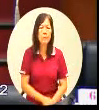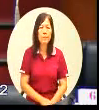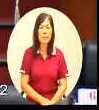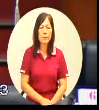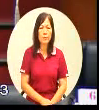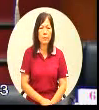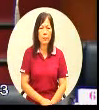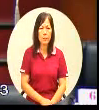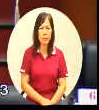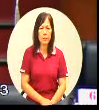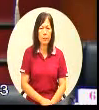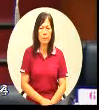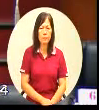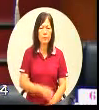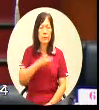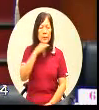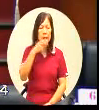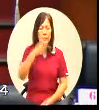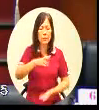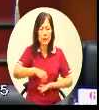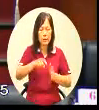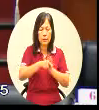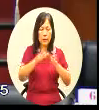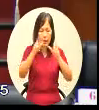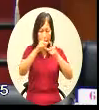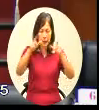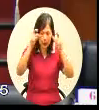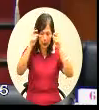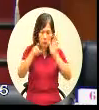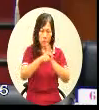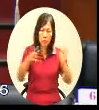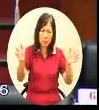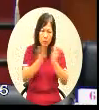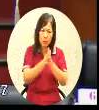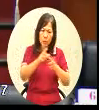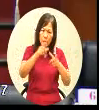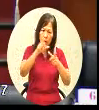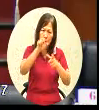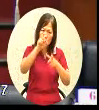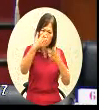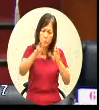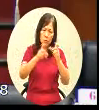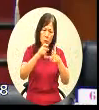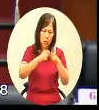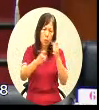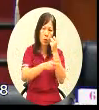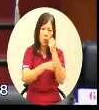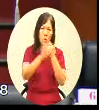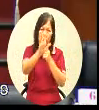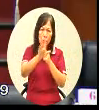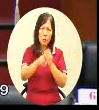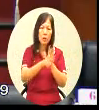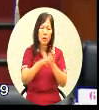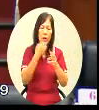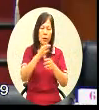实这是我们大高雄的海岸，大概六十几公里了。那我们水利局在